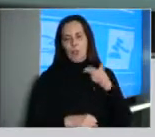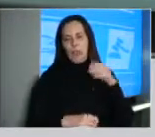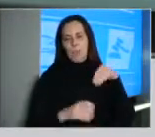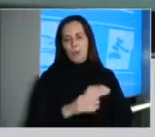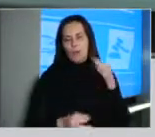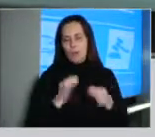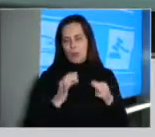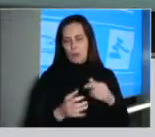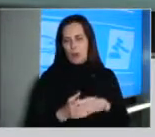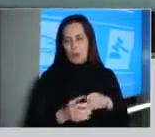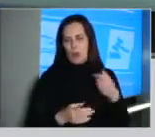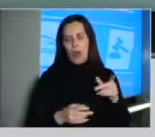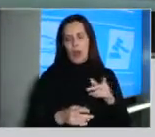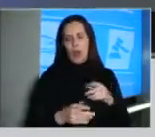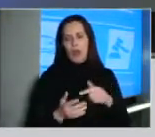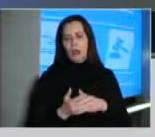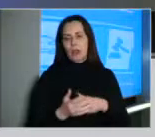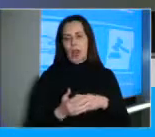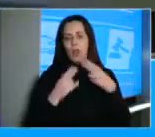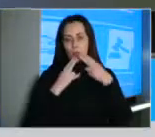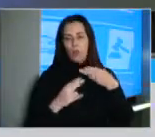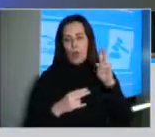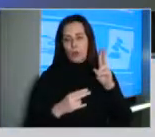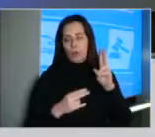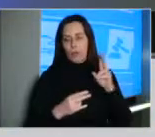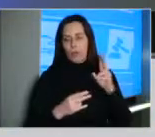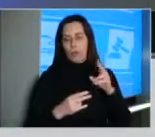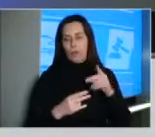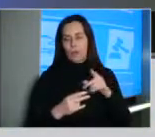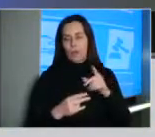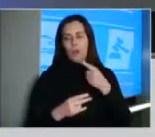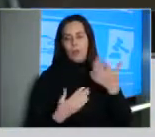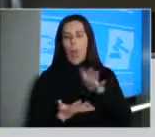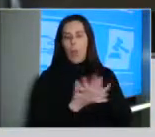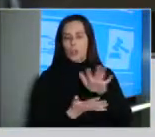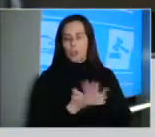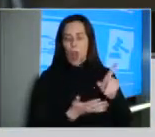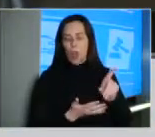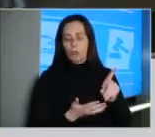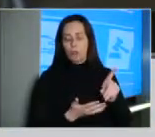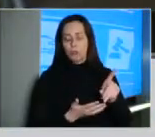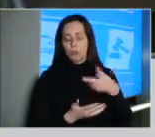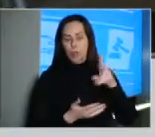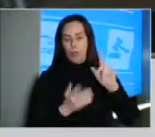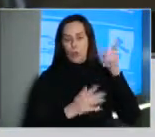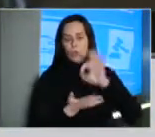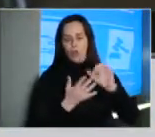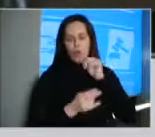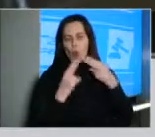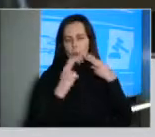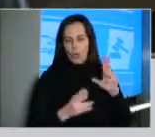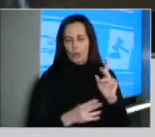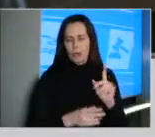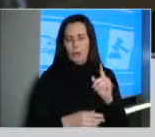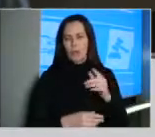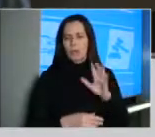של בית משפט, הטלת הוצאות גבוהות יותר על משרד שמסרב לענות, להשיב כמו שצריך. ואני רוצה לומר דווקא